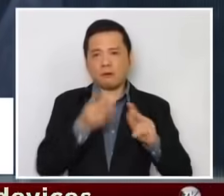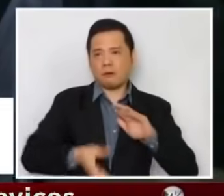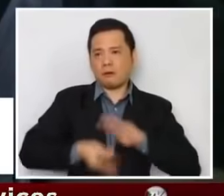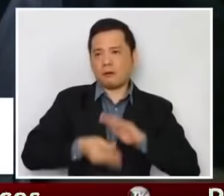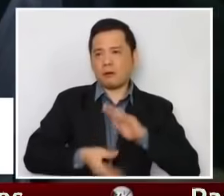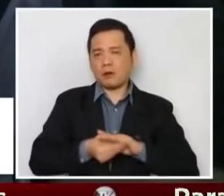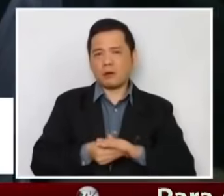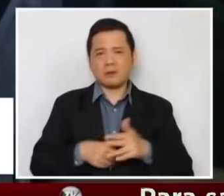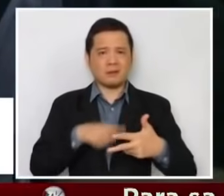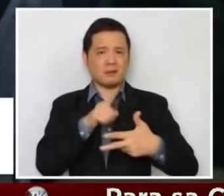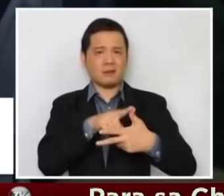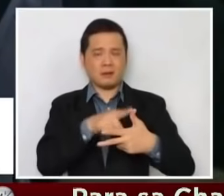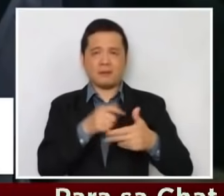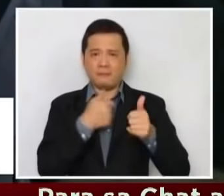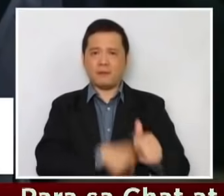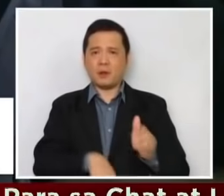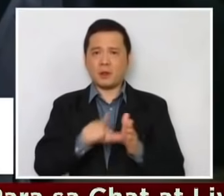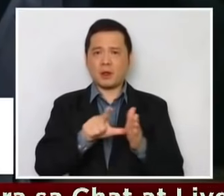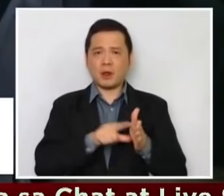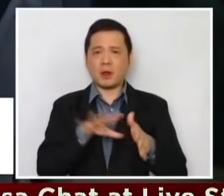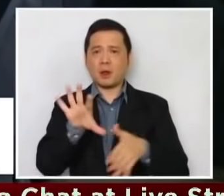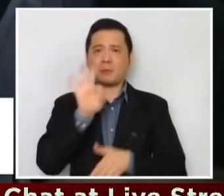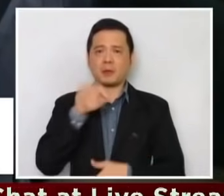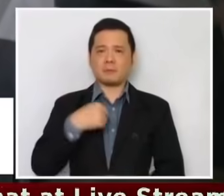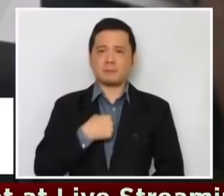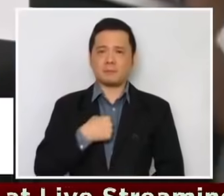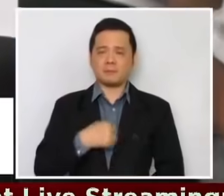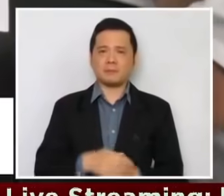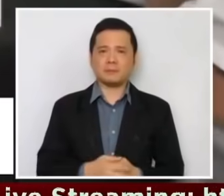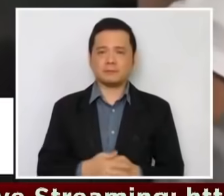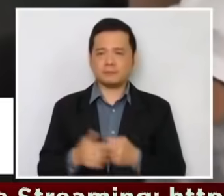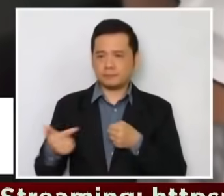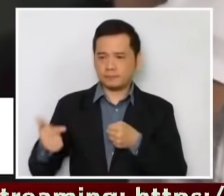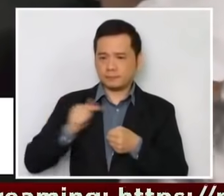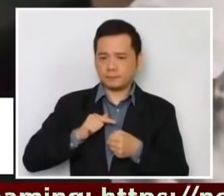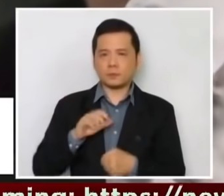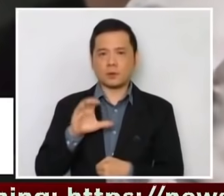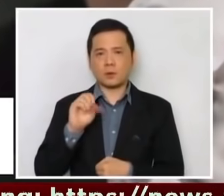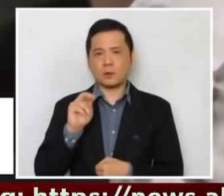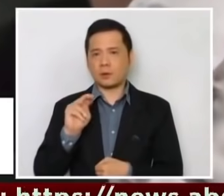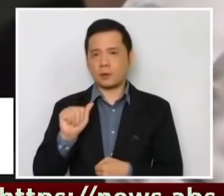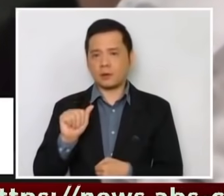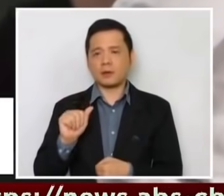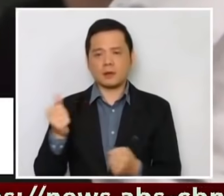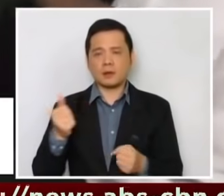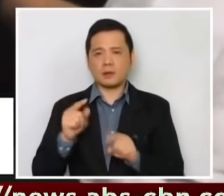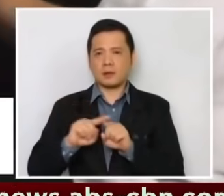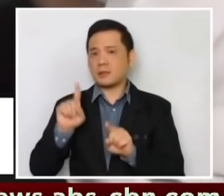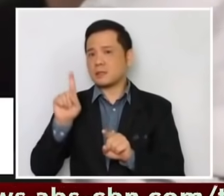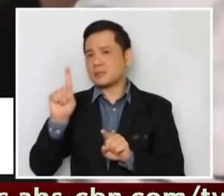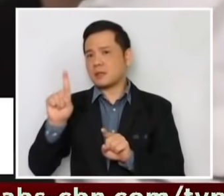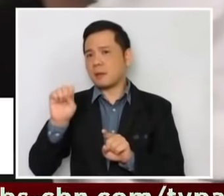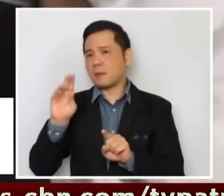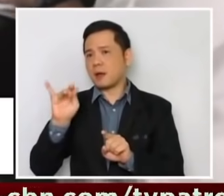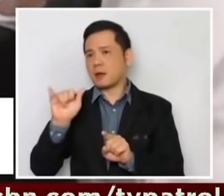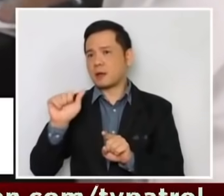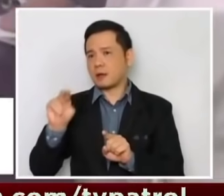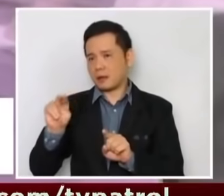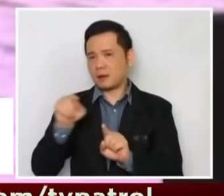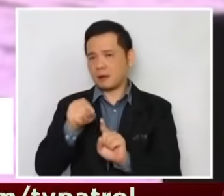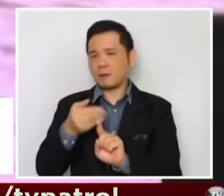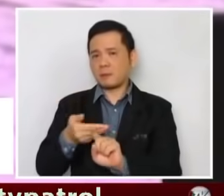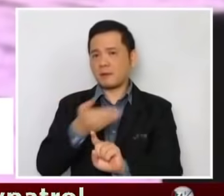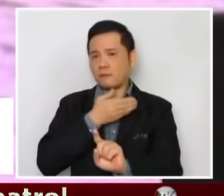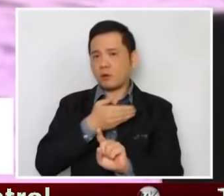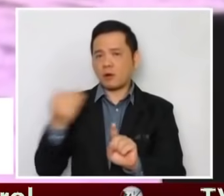A. Halos magkasabay naman ang paghahain ng kona ng Abantes Sambayanan ng nagpapakilalang dating